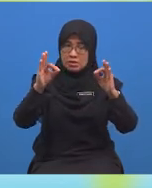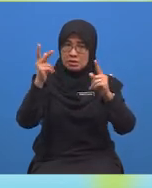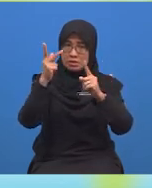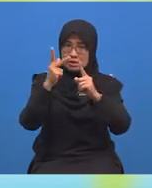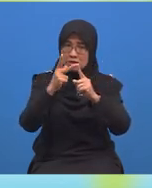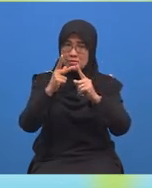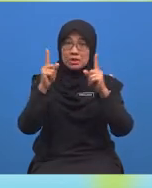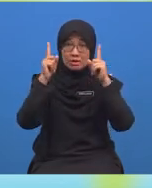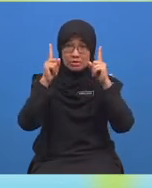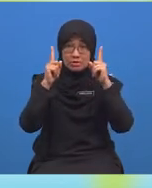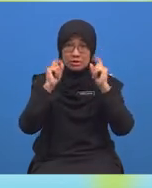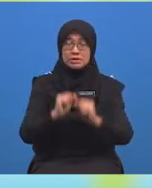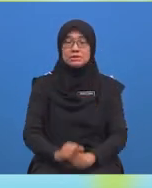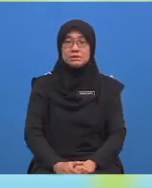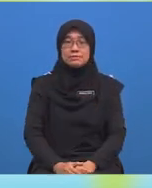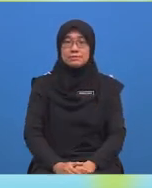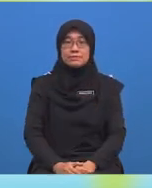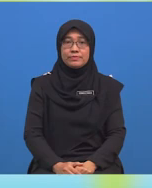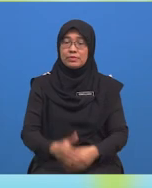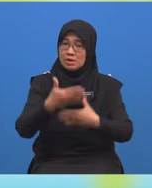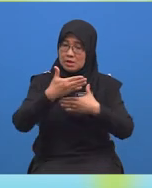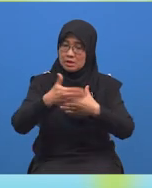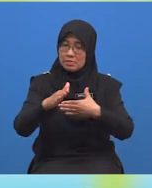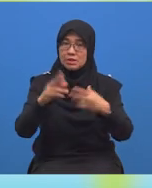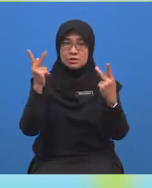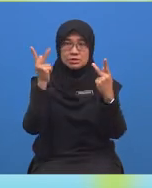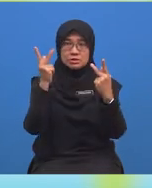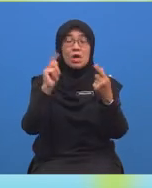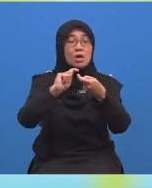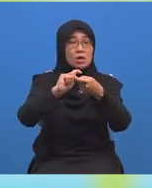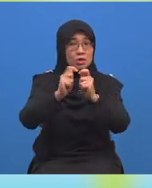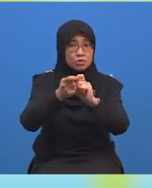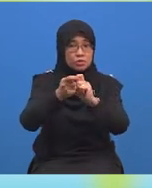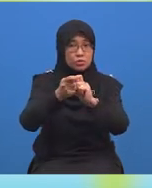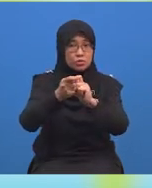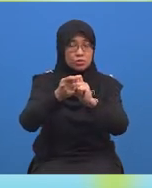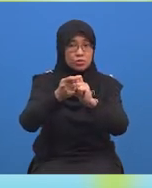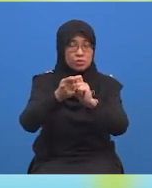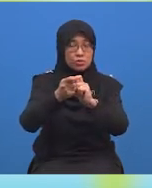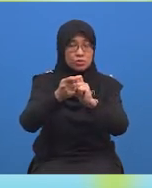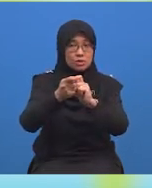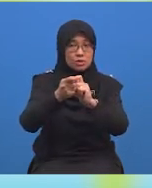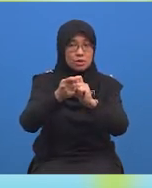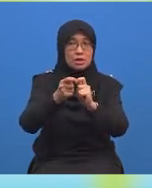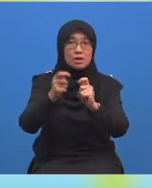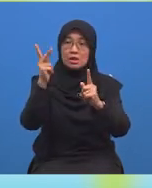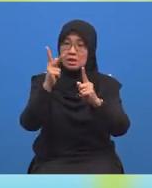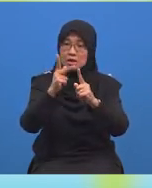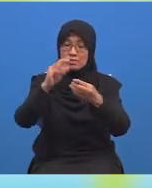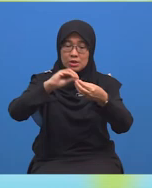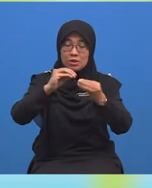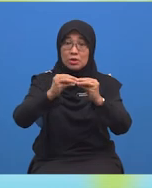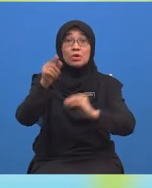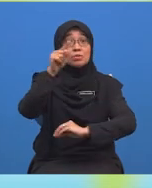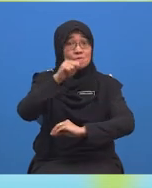tersebut kepada bentuk lazim. Kemudian, tukarkan nilai kedua-dua perpuluhan tersebut